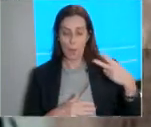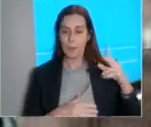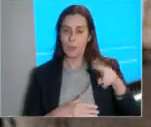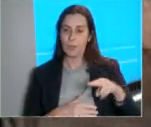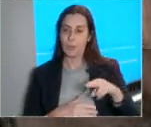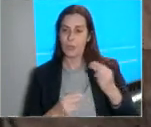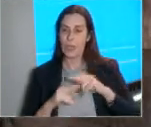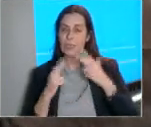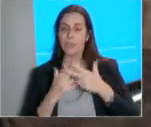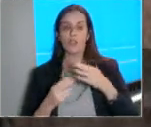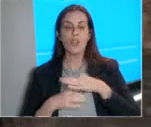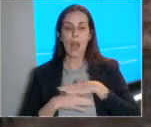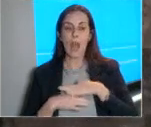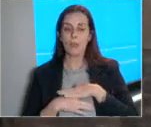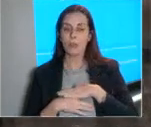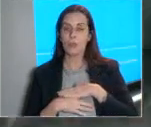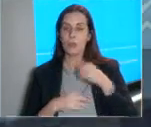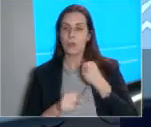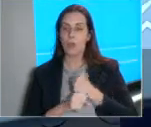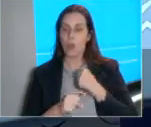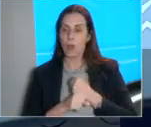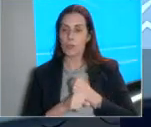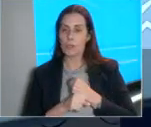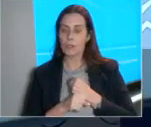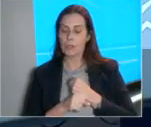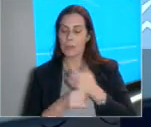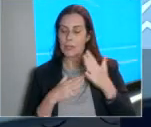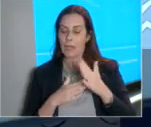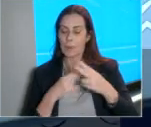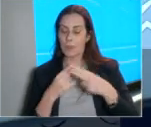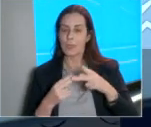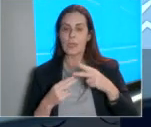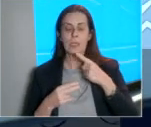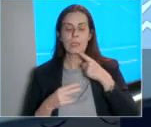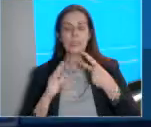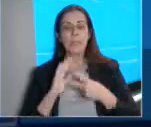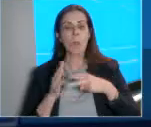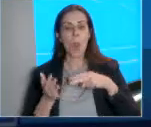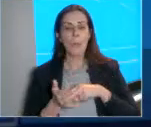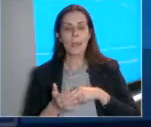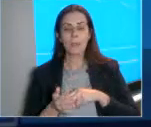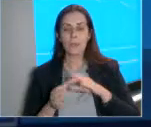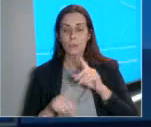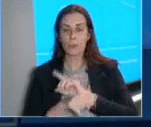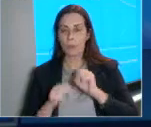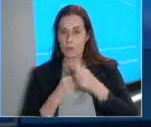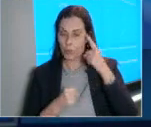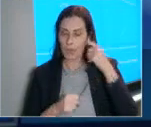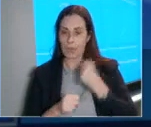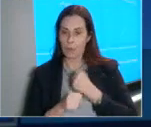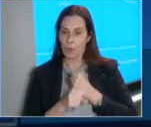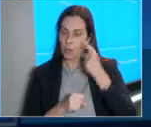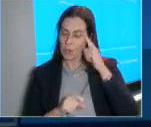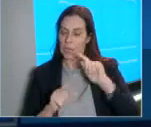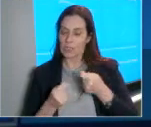איזה צוות מטעמנו שבא ועושה קלוז'ר לאירוע. זה דיפלומטיה מקדמית שבעת משבר יודעת לפעול